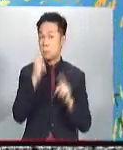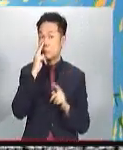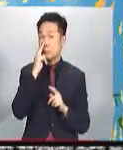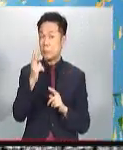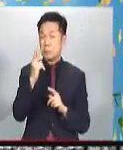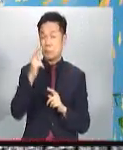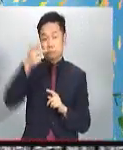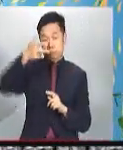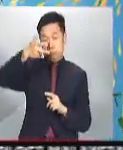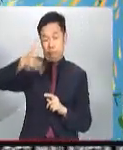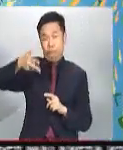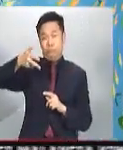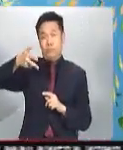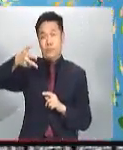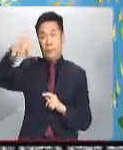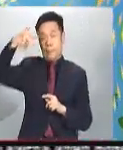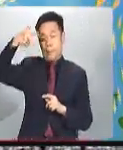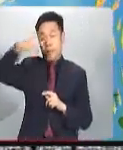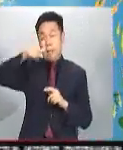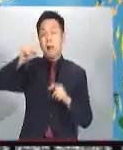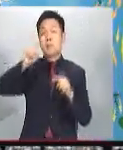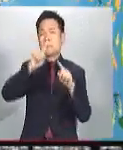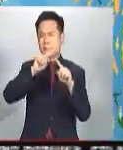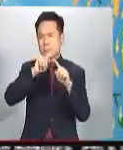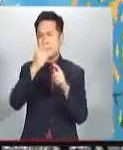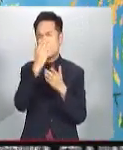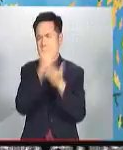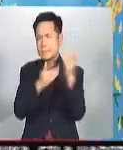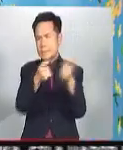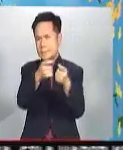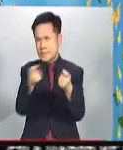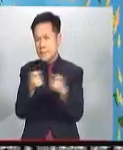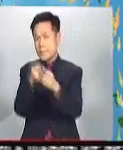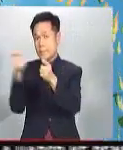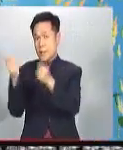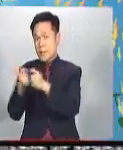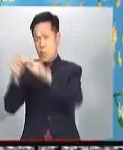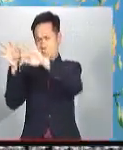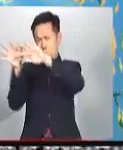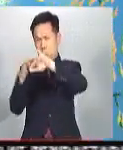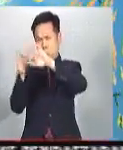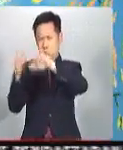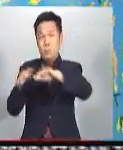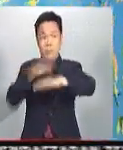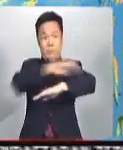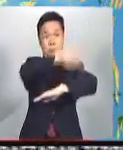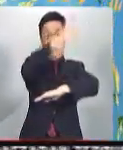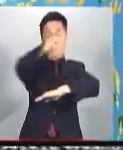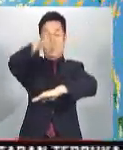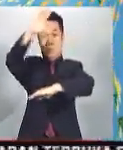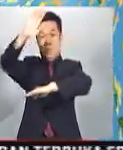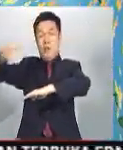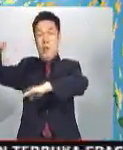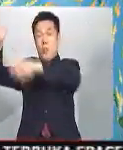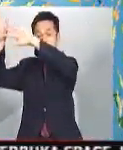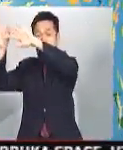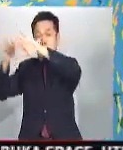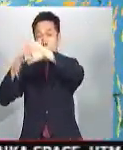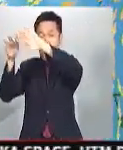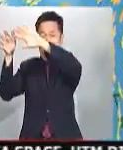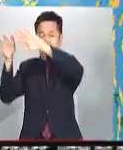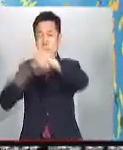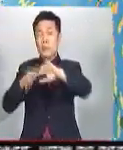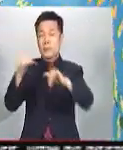paparan carta angin ini, terdapat kawasan penumpuan angin di sekitar banjaran titik Wangsa yang mana ianya adalah kondusif